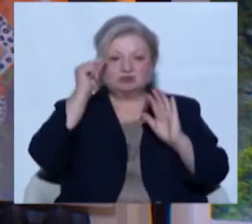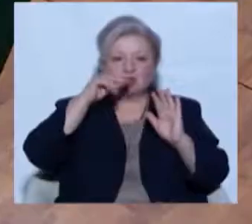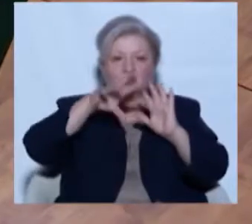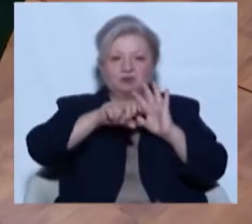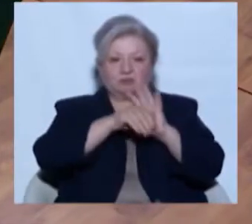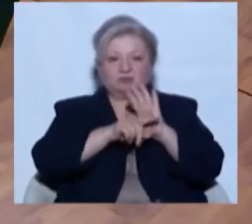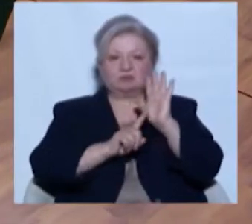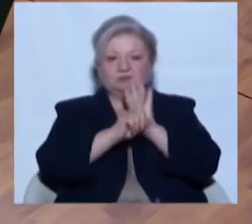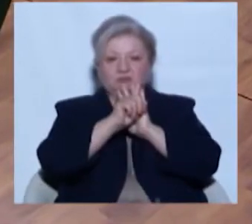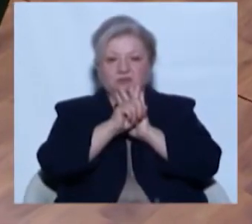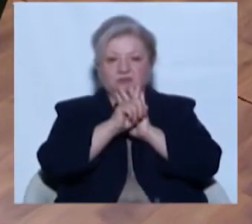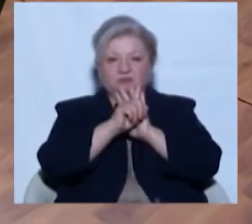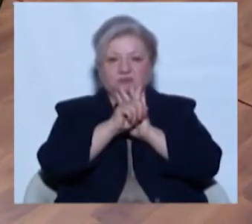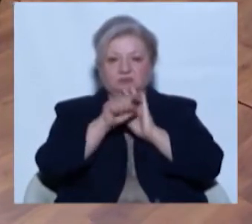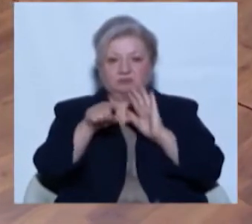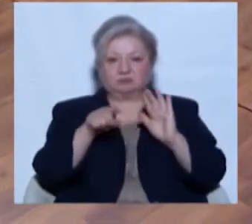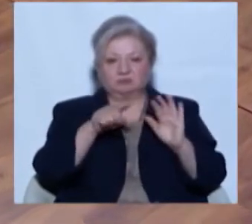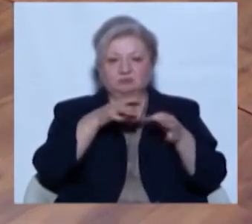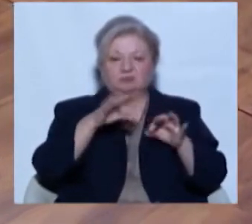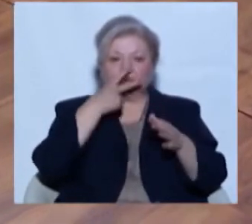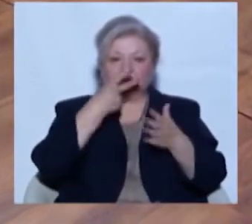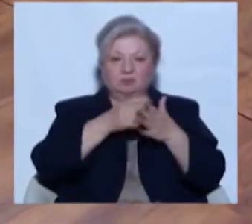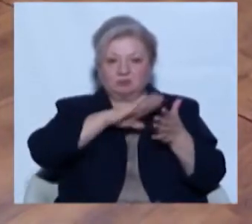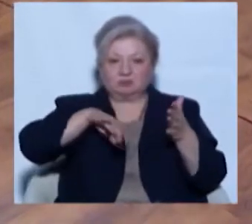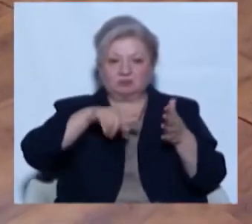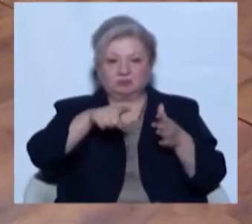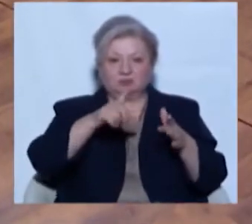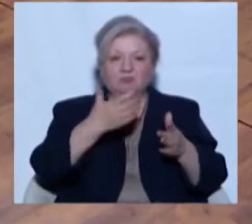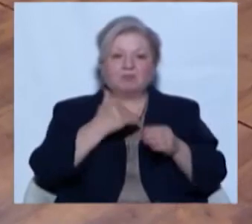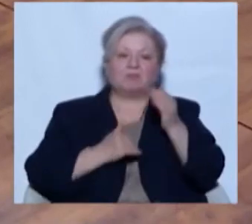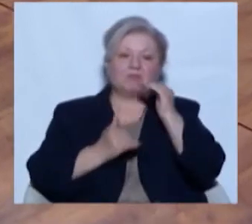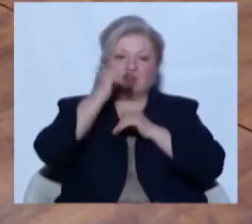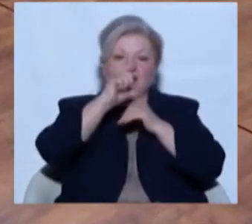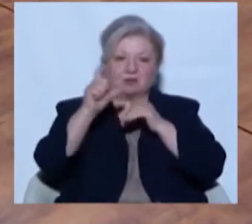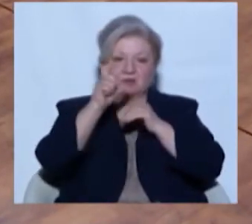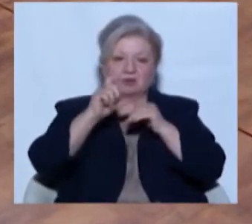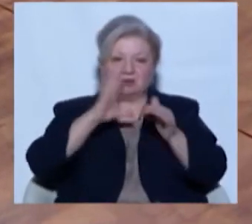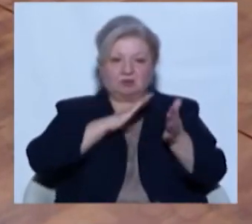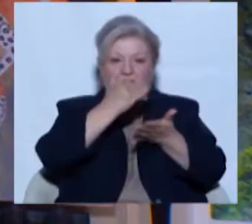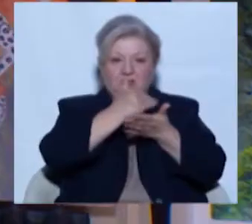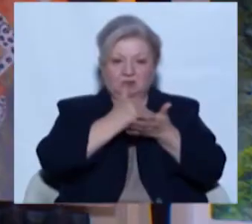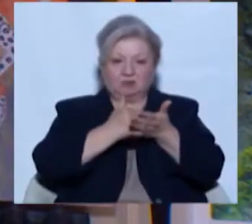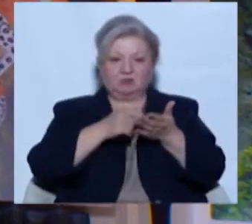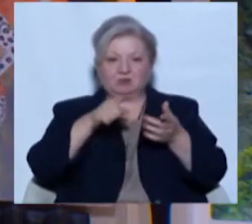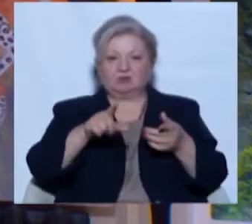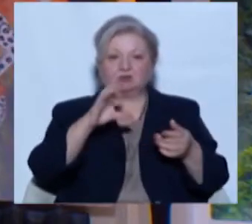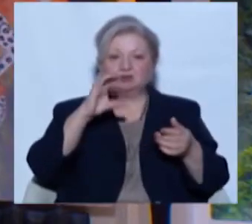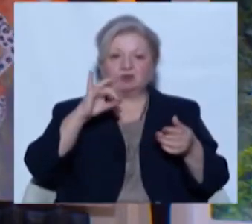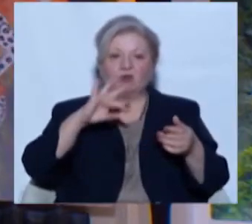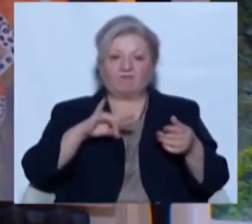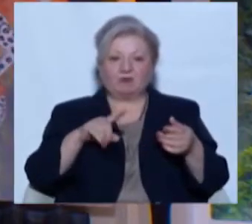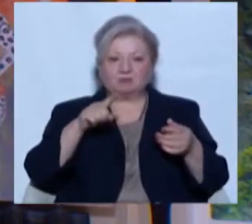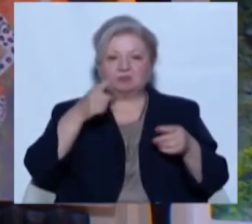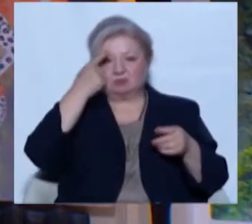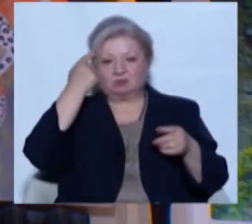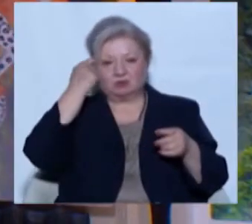პროცესებს. სიმპტომატური იყო, რომ მიუხედავად ჩეხოსლოვაკიის მაღალი დემოკრატიული სტანდარტისა, სლოვაკები მაინც